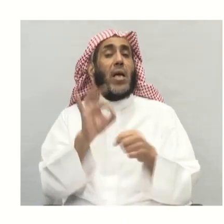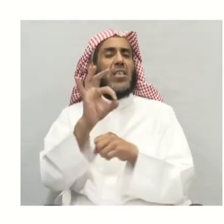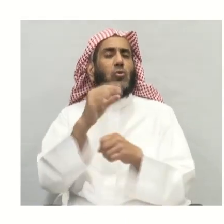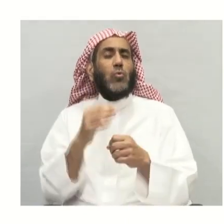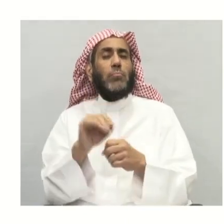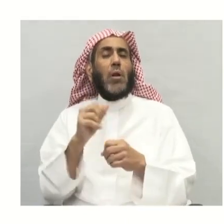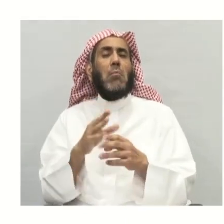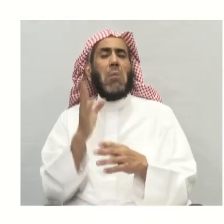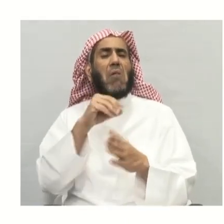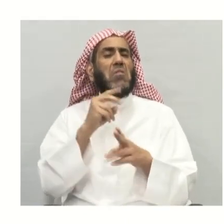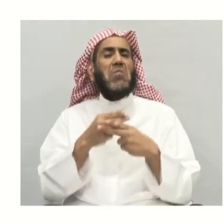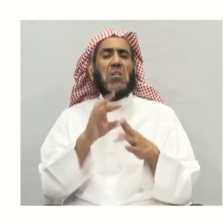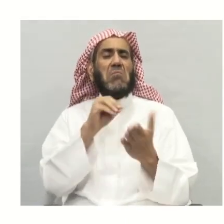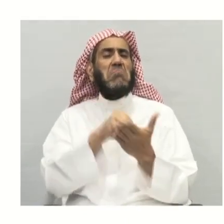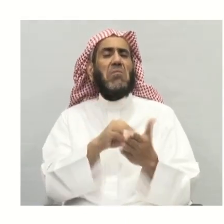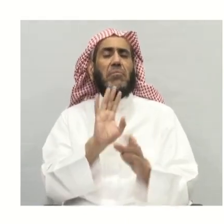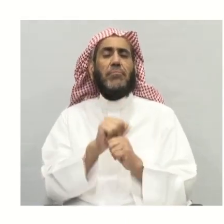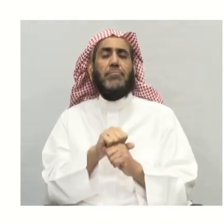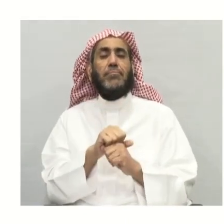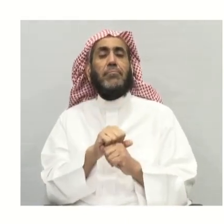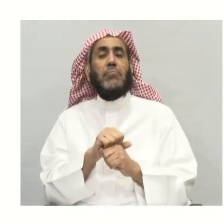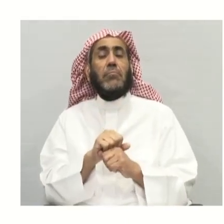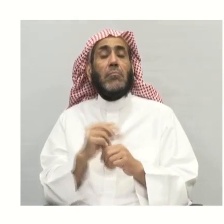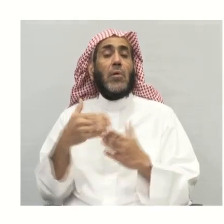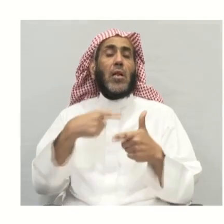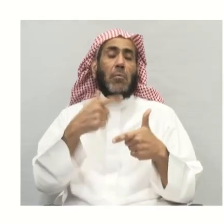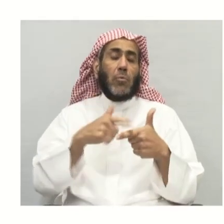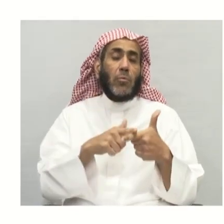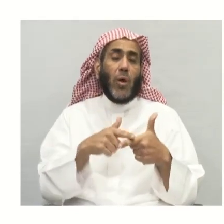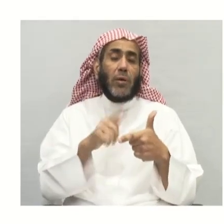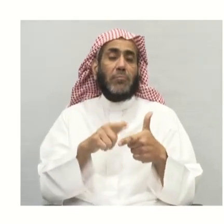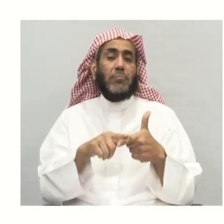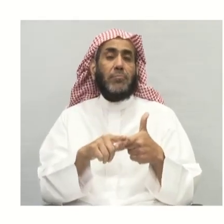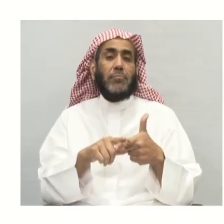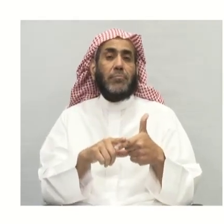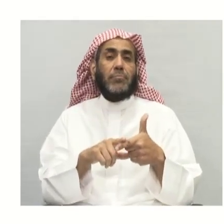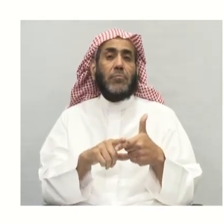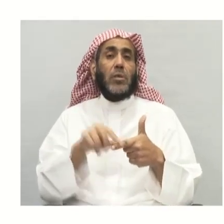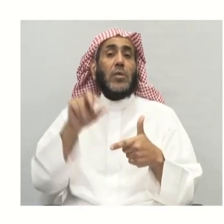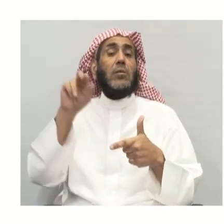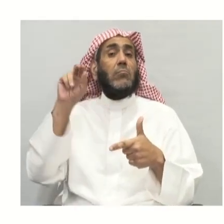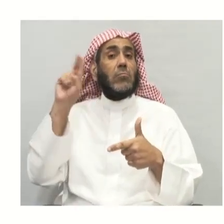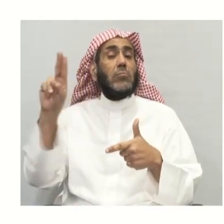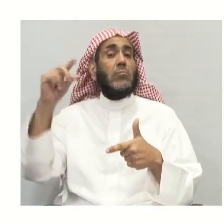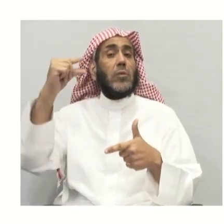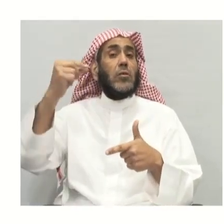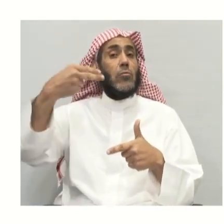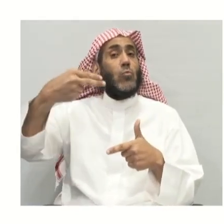لا محل له من الاعراب الكلمه الاخرى وهي تدعو